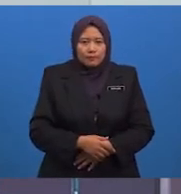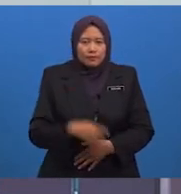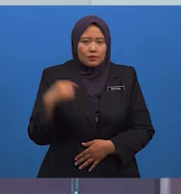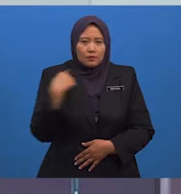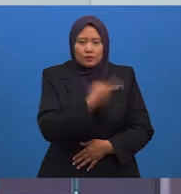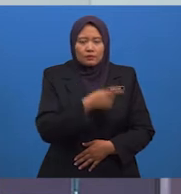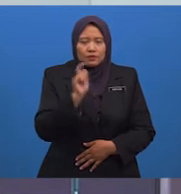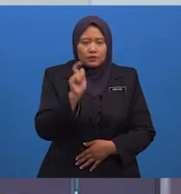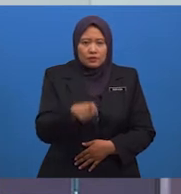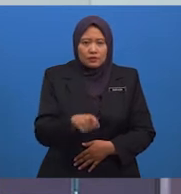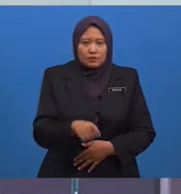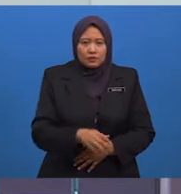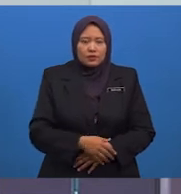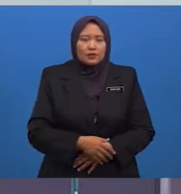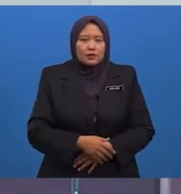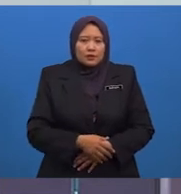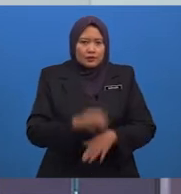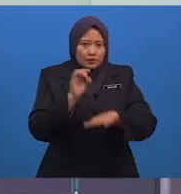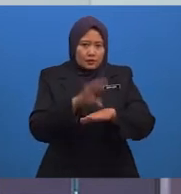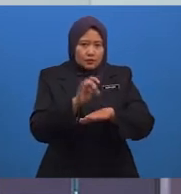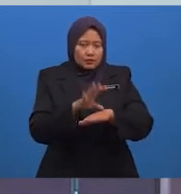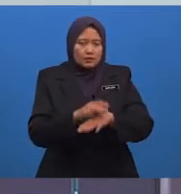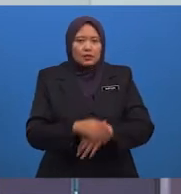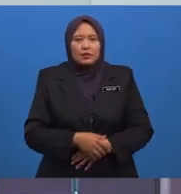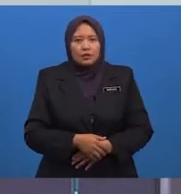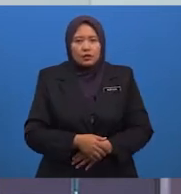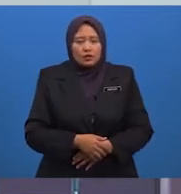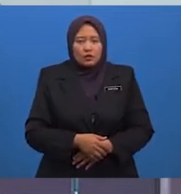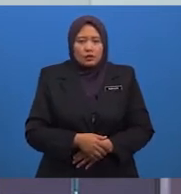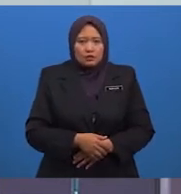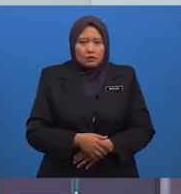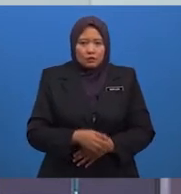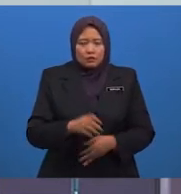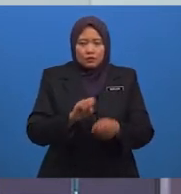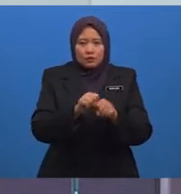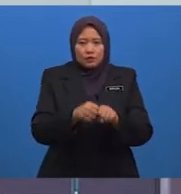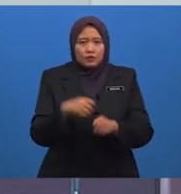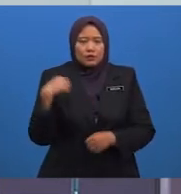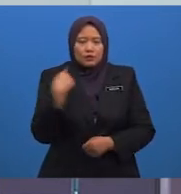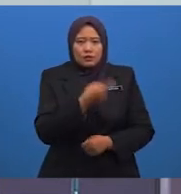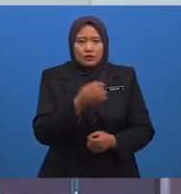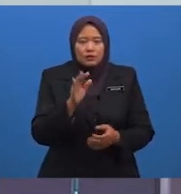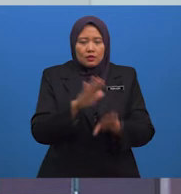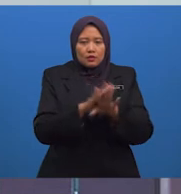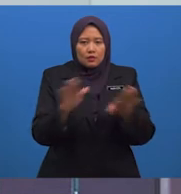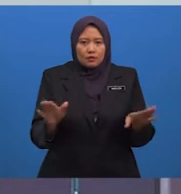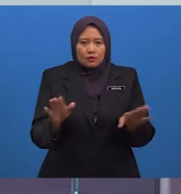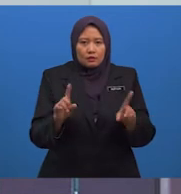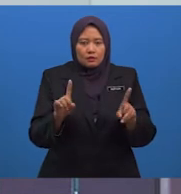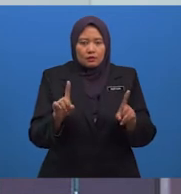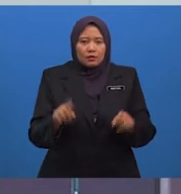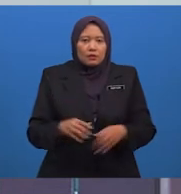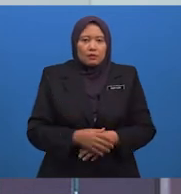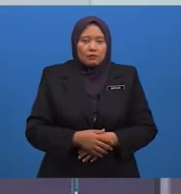perlulah diamalkan supaya kita tidak terjerumus ke arah kelakuan negatif dan